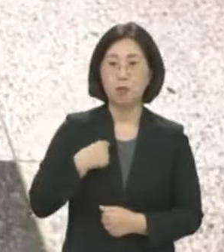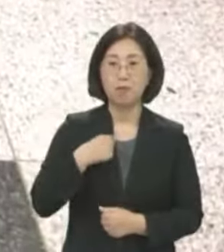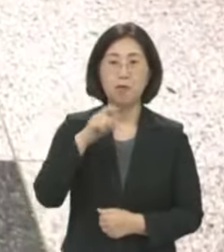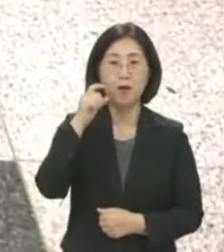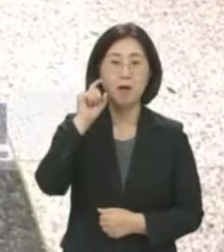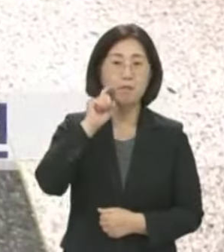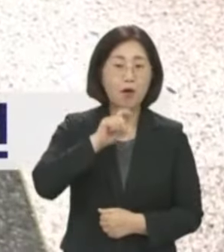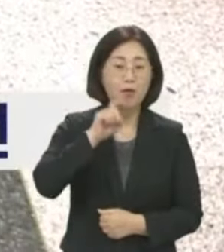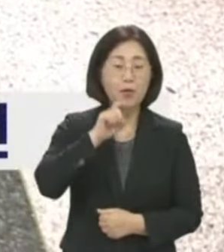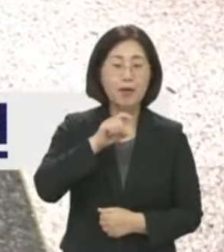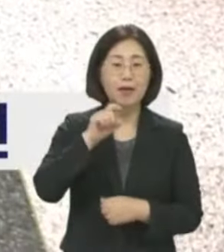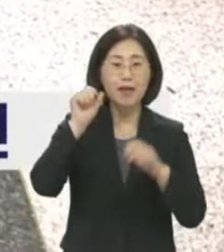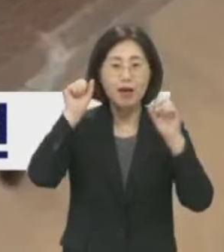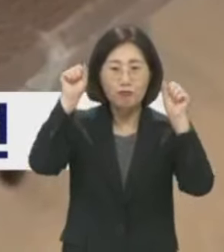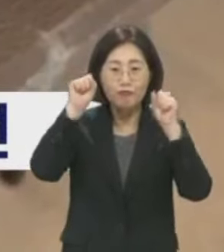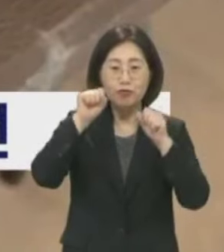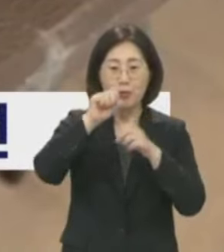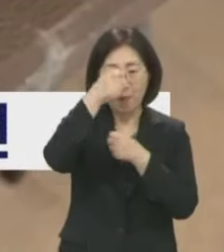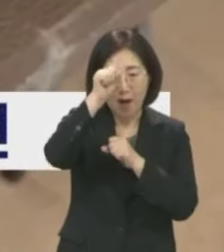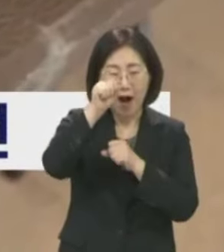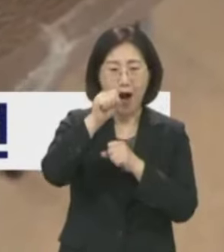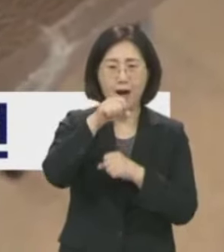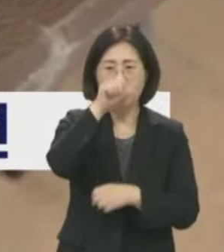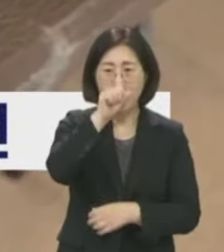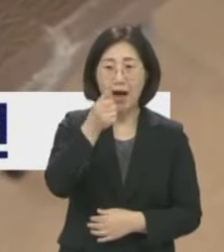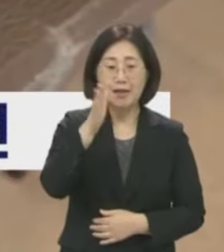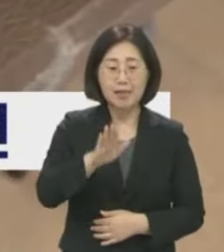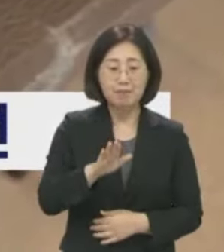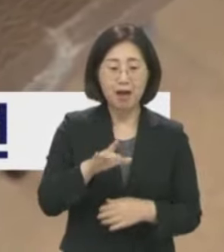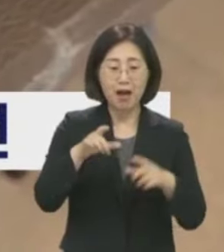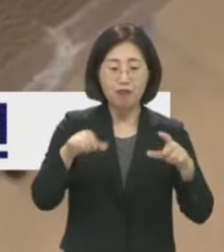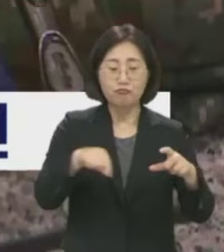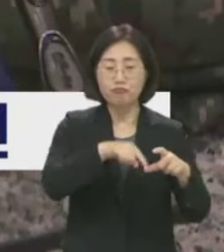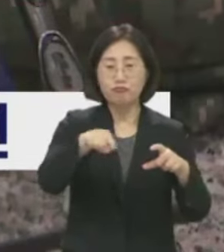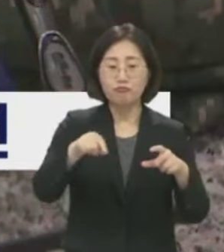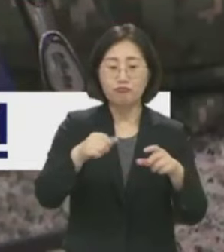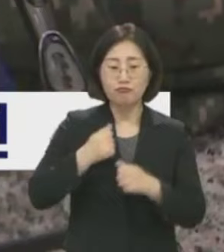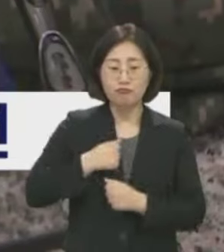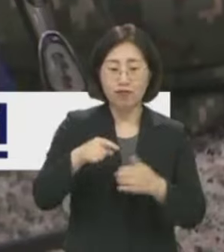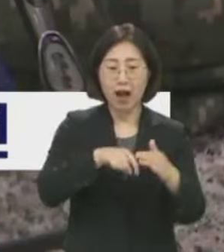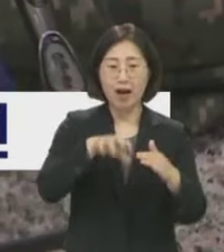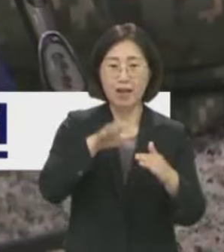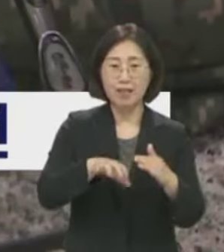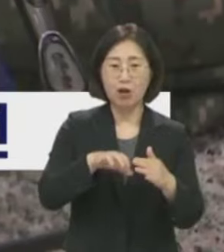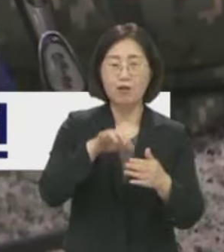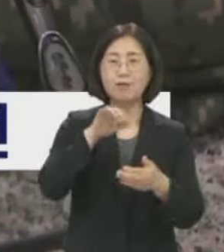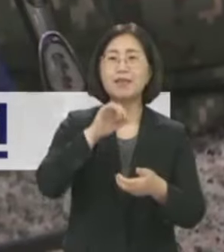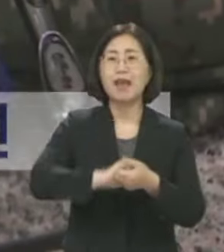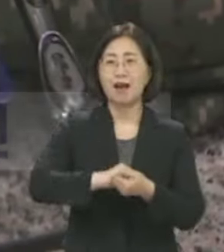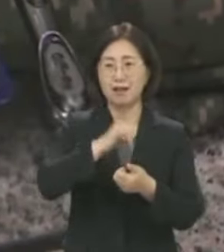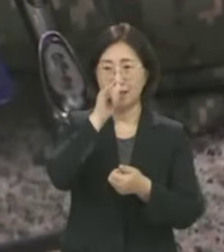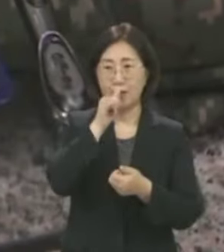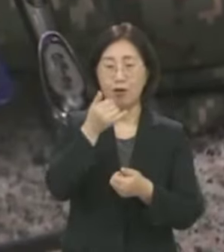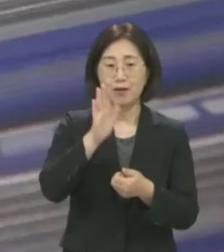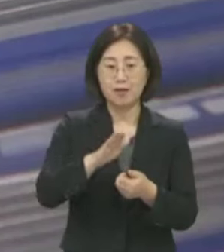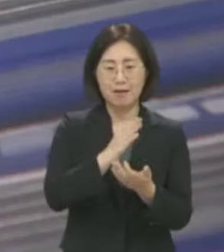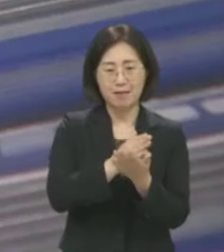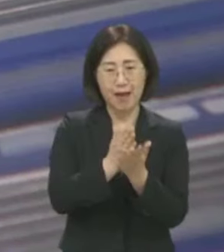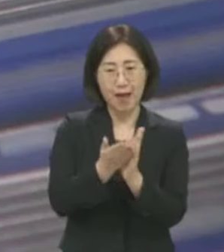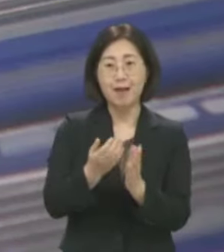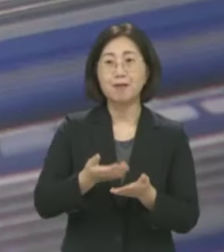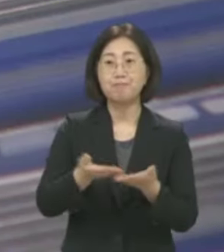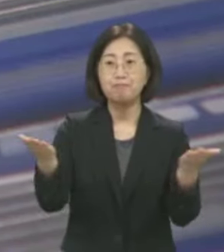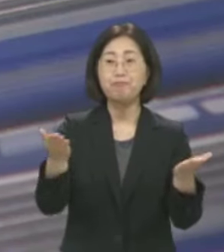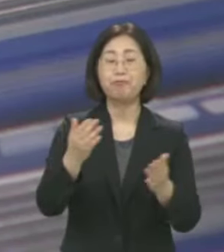면도기와 운동화 등 개인 선호도가 높지만 군 자체 품질 개선이 어려운 보급품들도 다양해지고 있습니다.